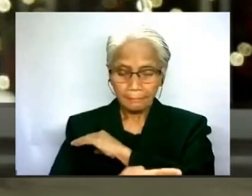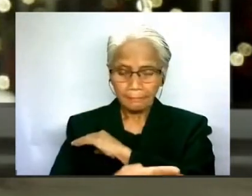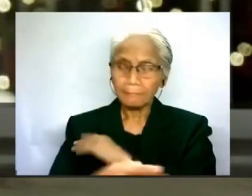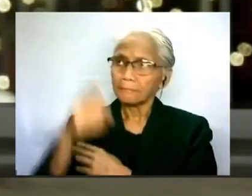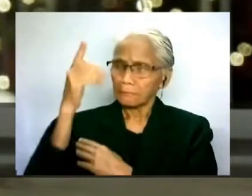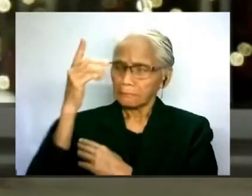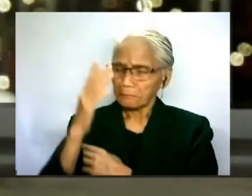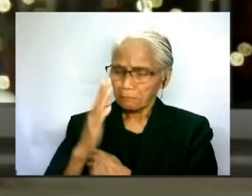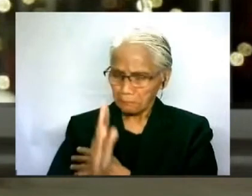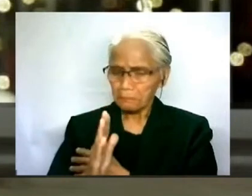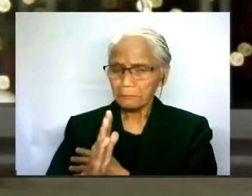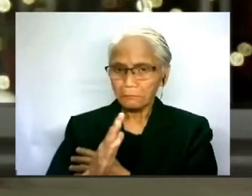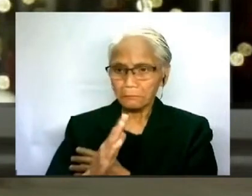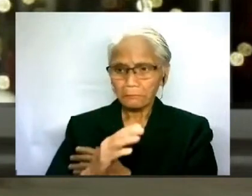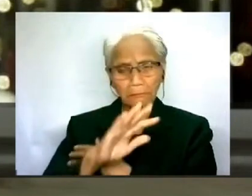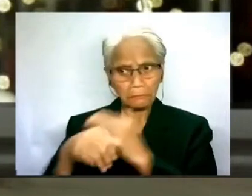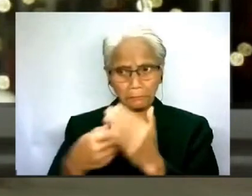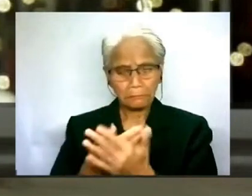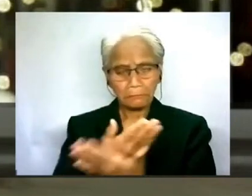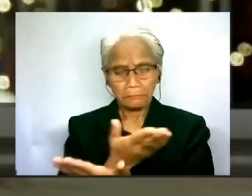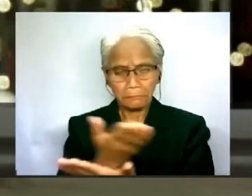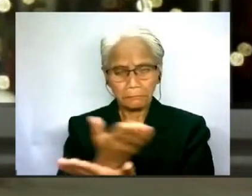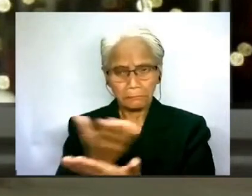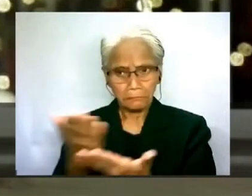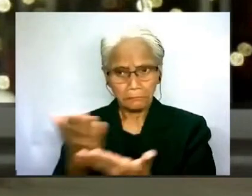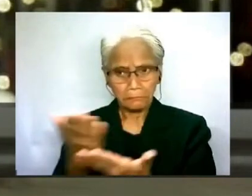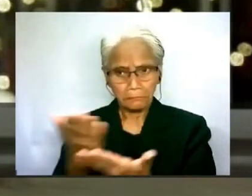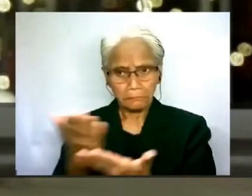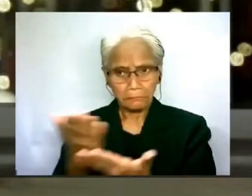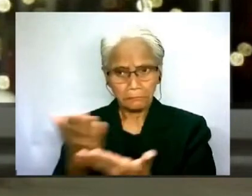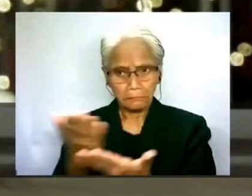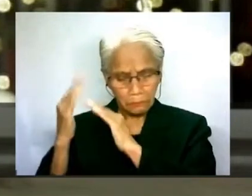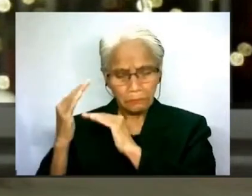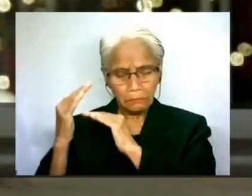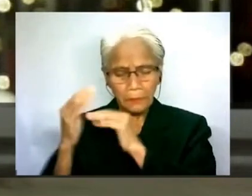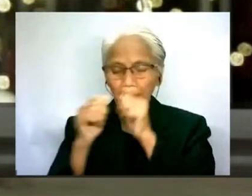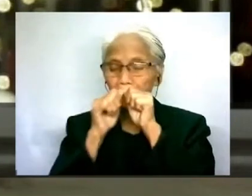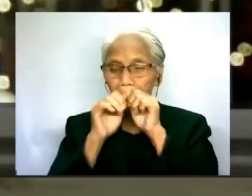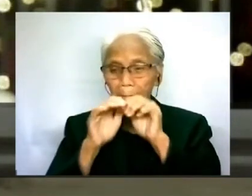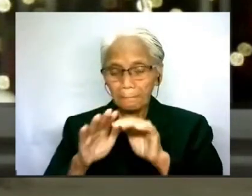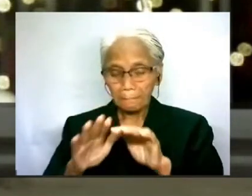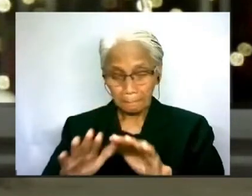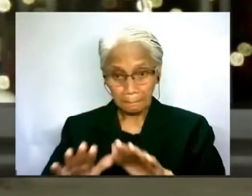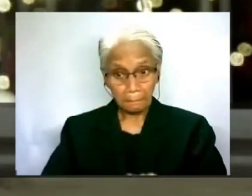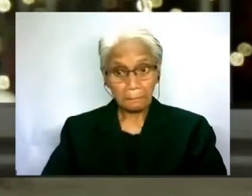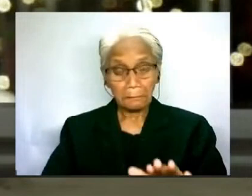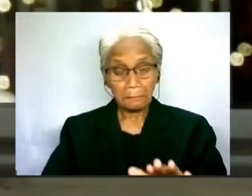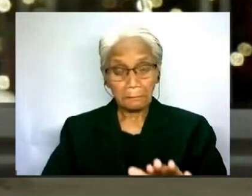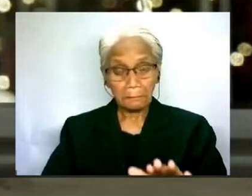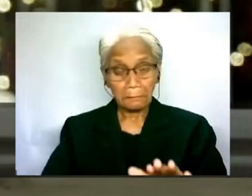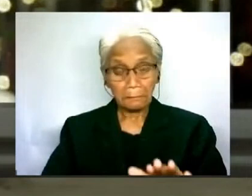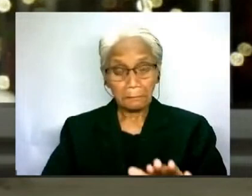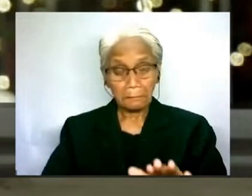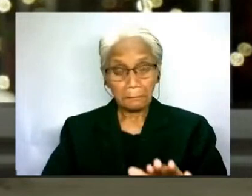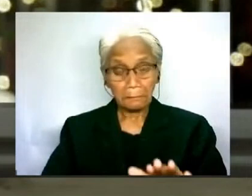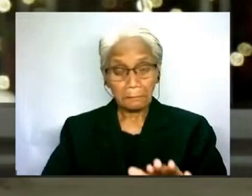lahat dumalangin. Hari nawa, pagpalain kaming lahat tulad niyang